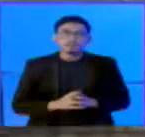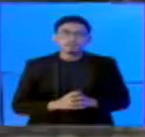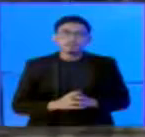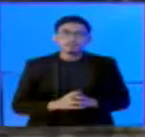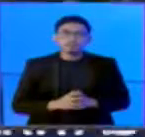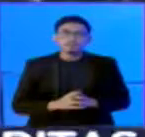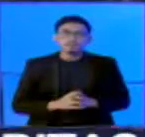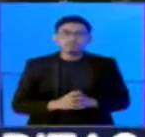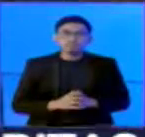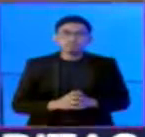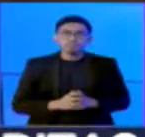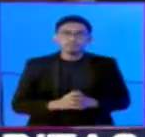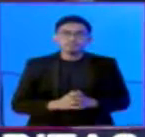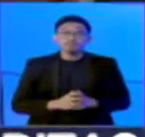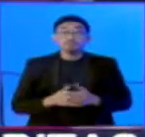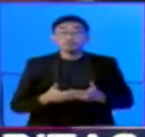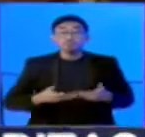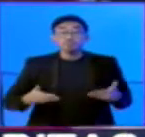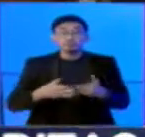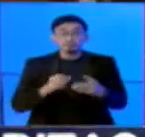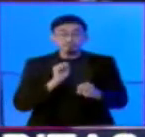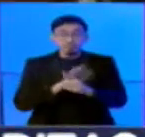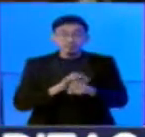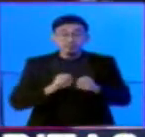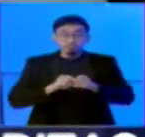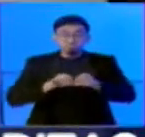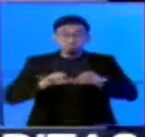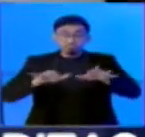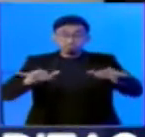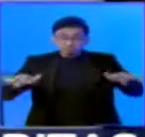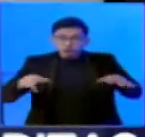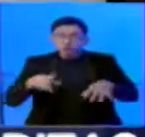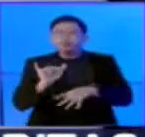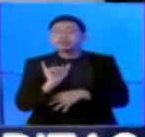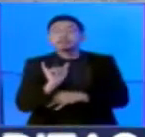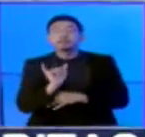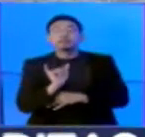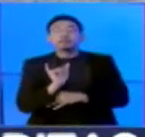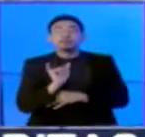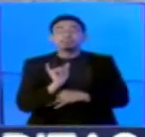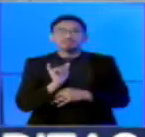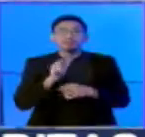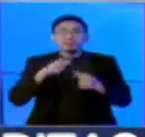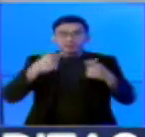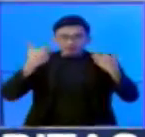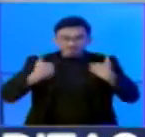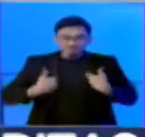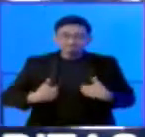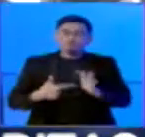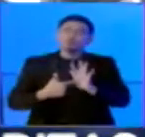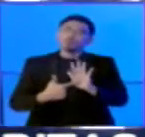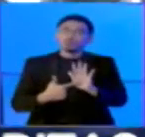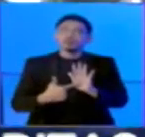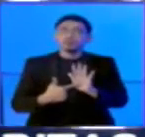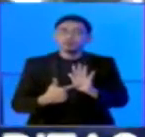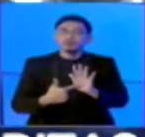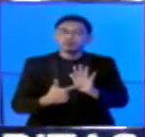Pandemi pun seolah menjadi panggung untuk menaikkan popularitas dan meraih simpati masyarakat.